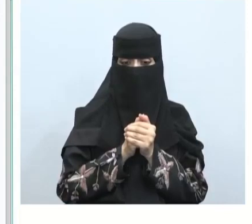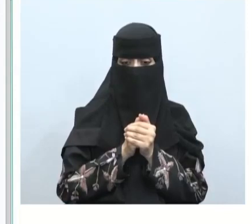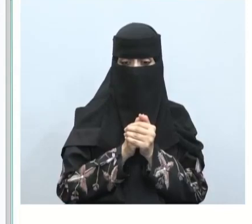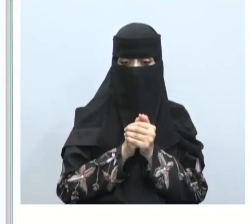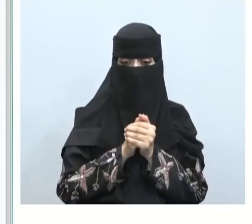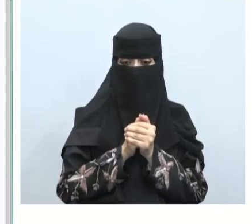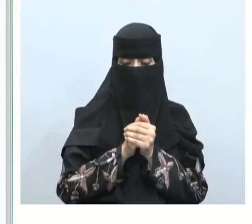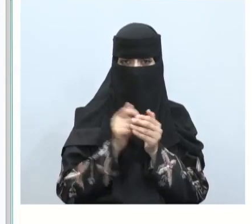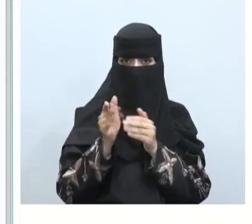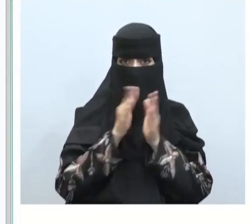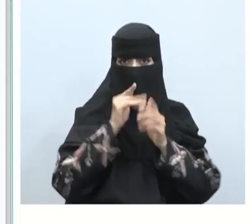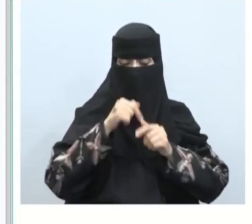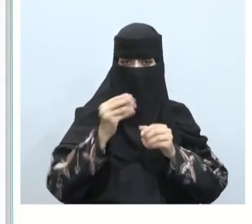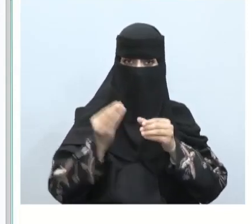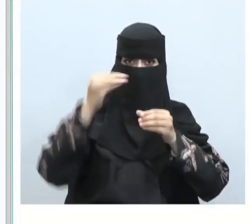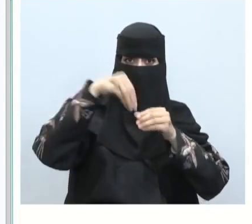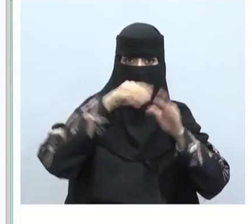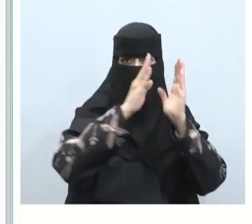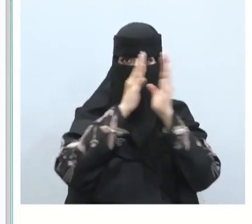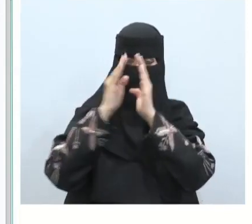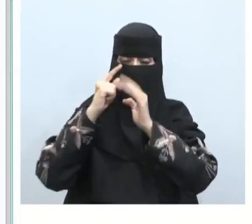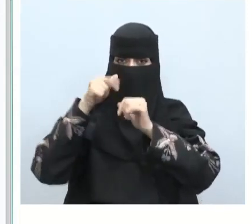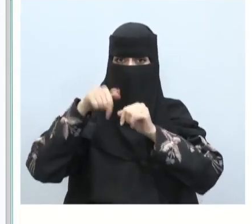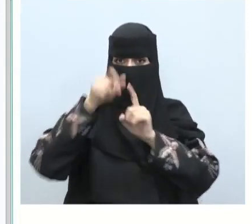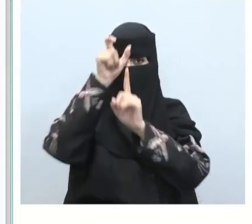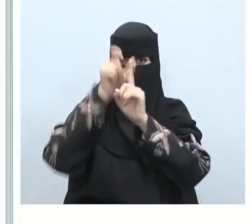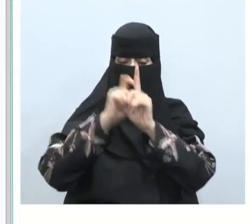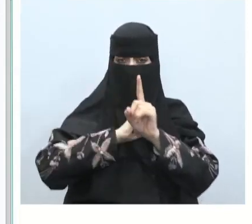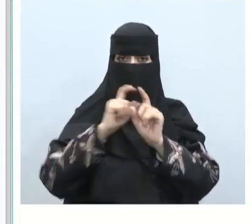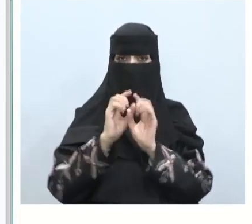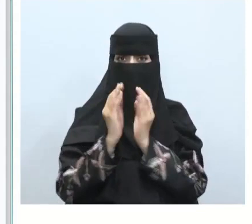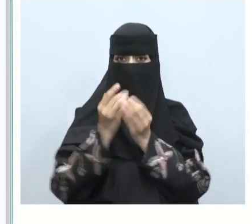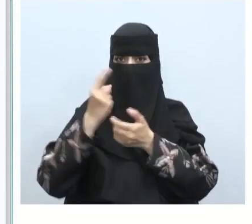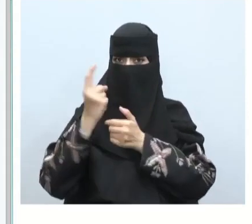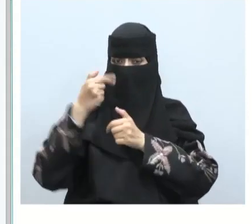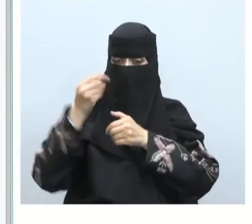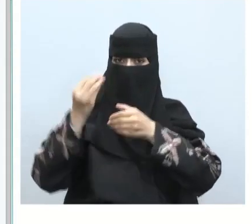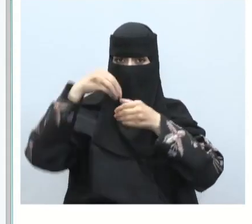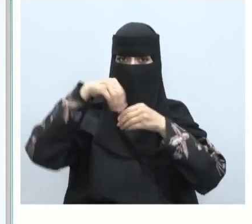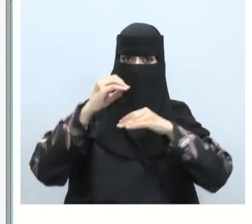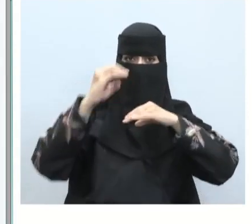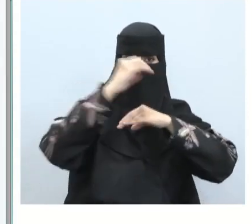ارسال الان لتحميل المستندات من قبل الطالب الاول الى جوجل